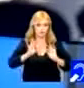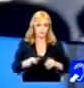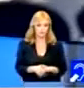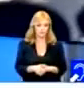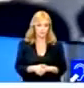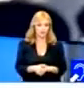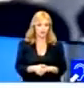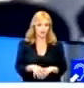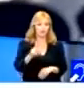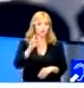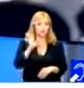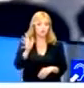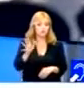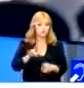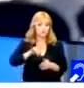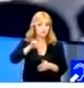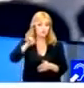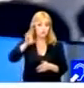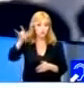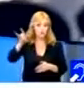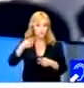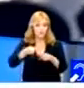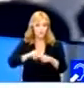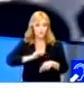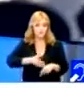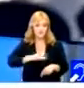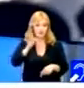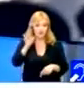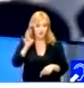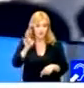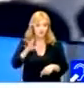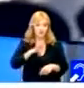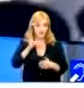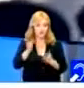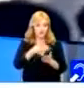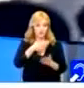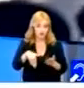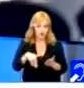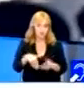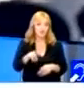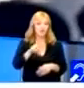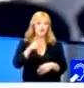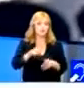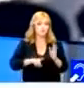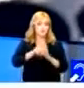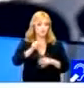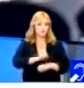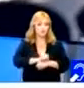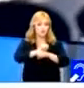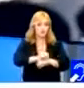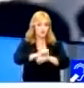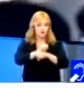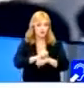Peste 250 de zboruri Ryanair sunt anulate astăzi din cauza grevei piloților și a personalului navigant de la cea mai mare companie